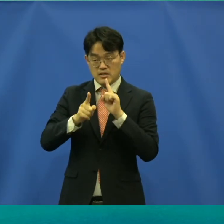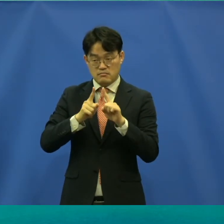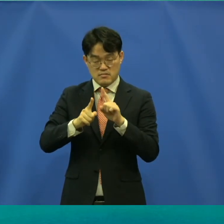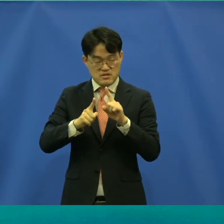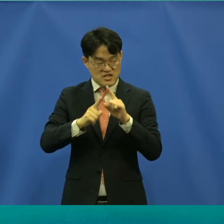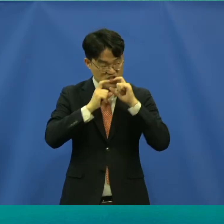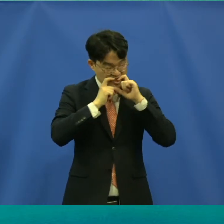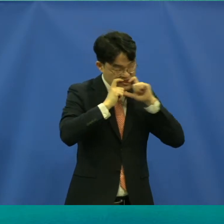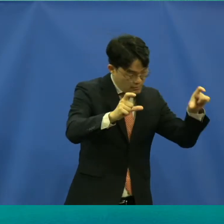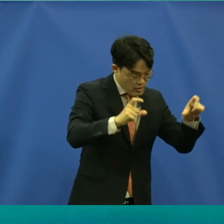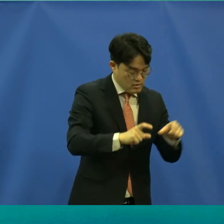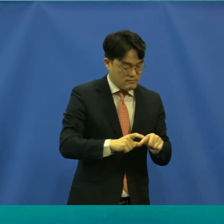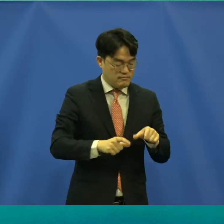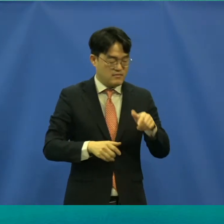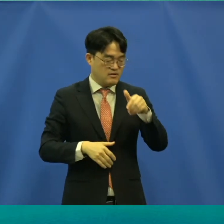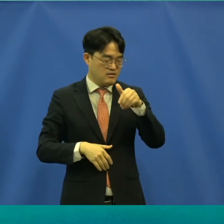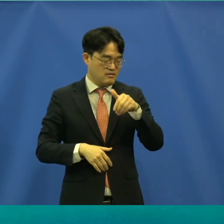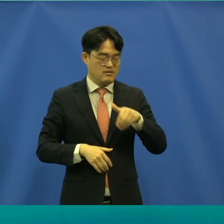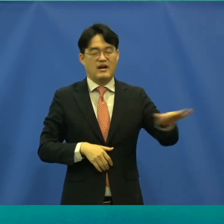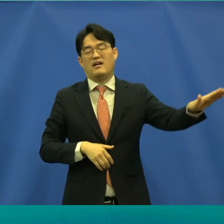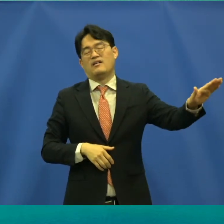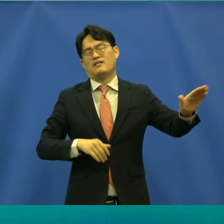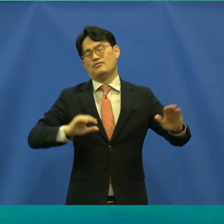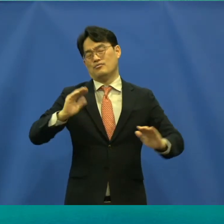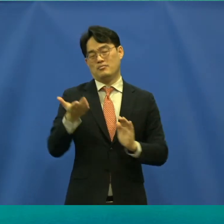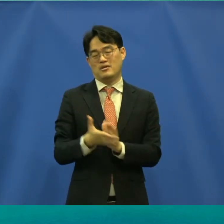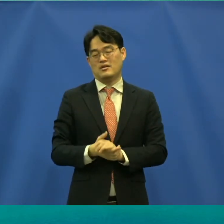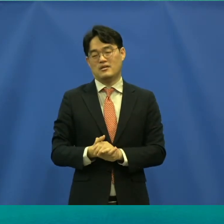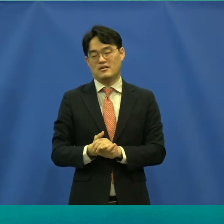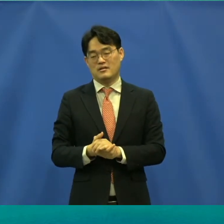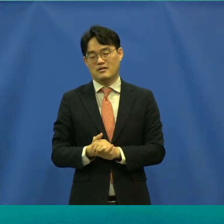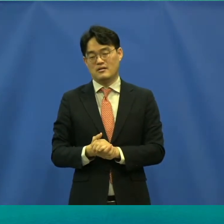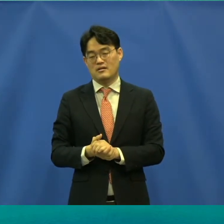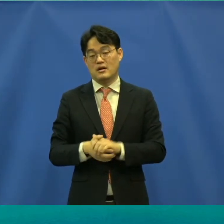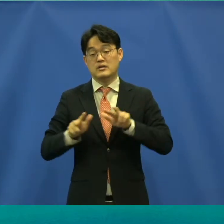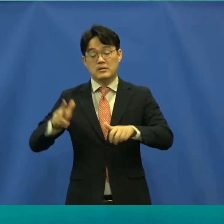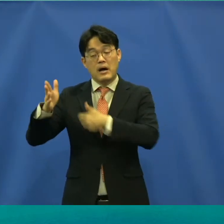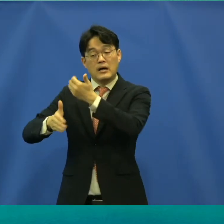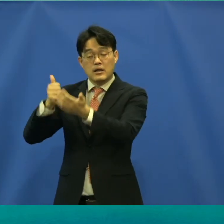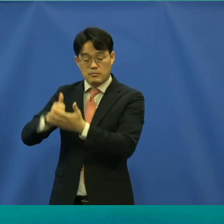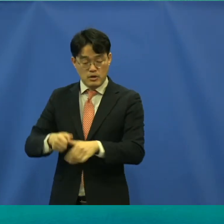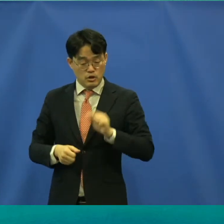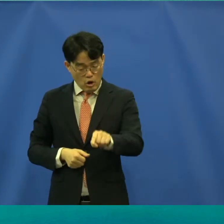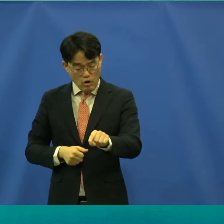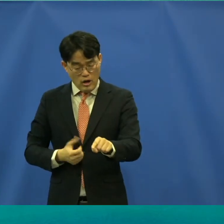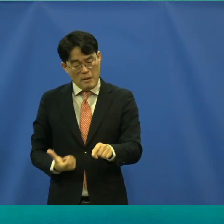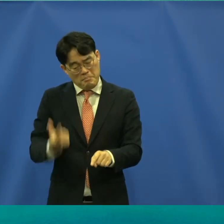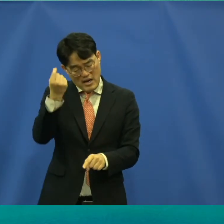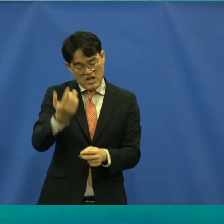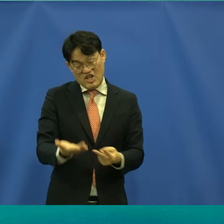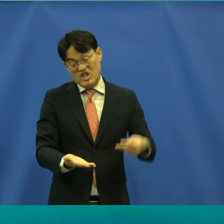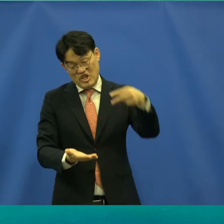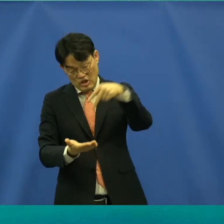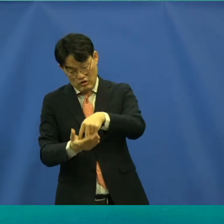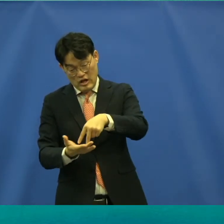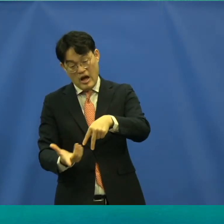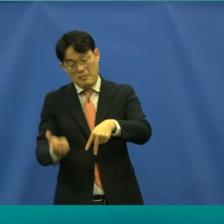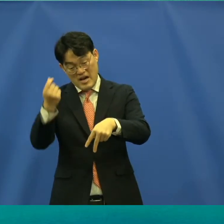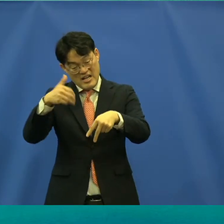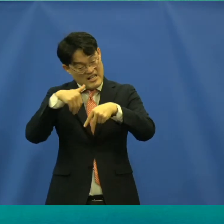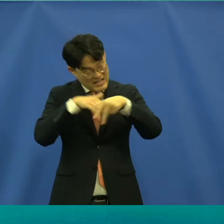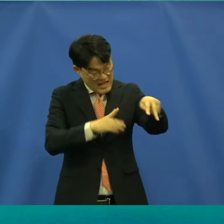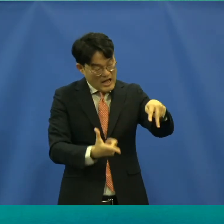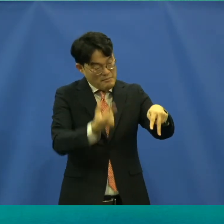일어나라, 가라, 외치라는 여기에는 뭐가 있습니까? 긴급성입니다. 일어나, 빨리 가라고, 그리고 외치라는 이 말